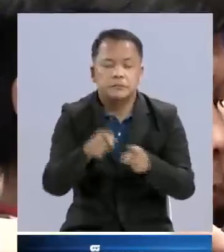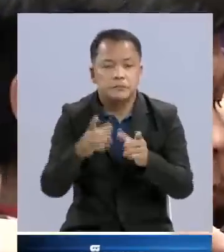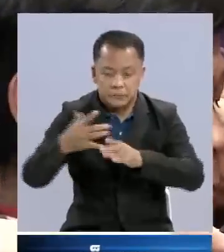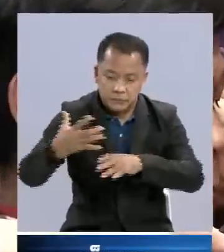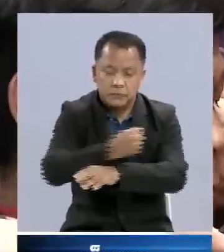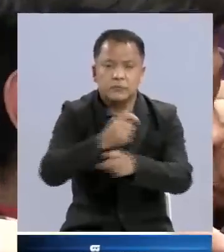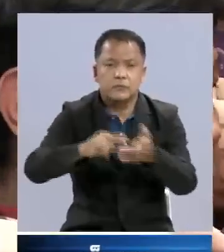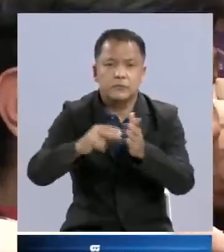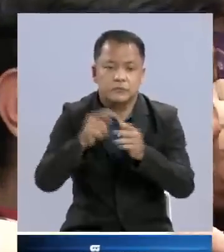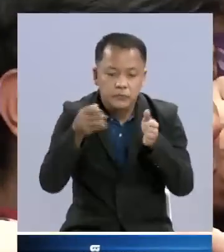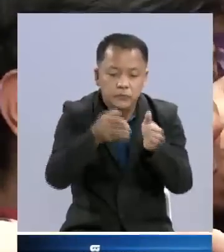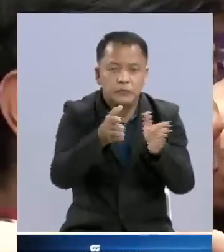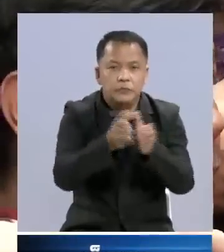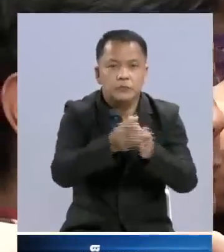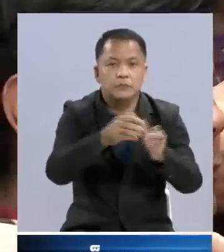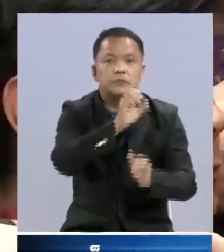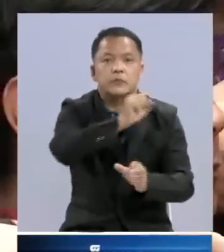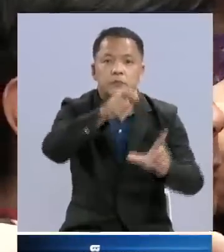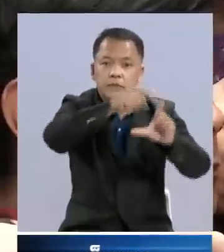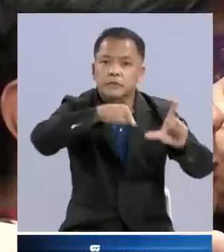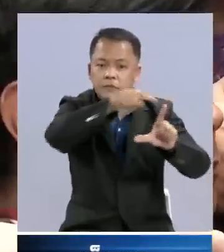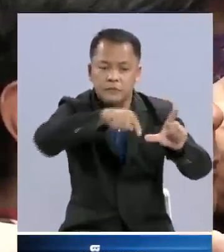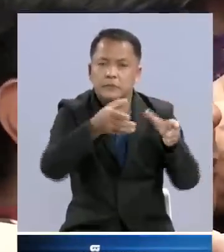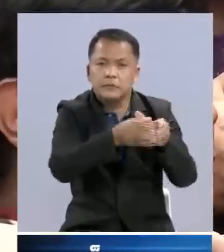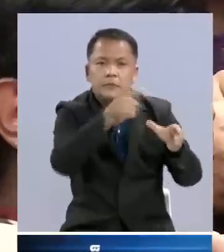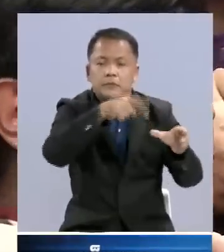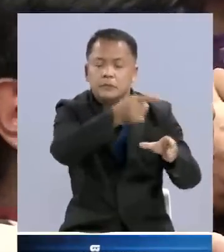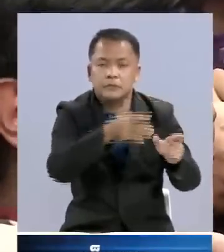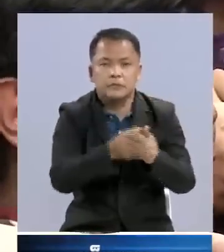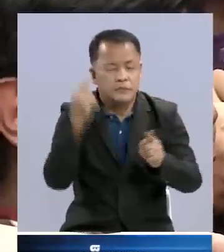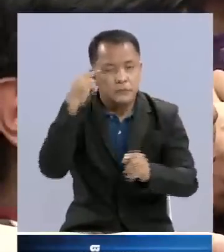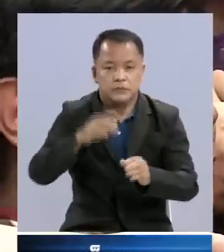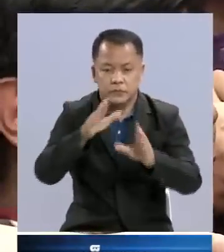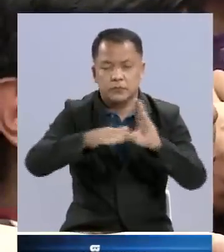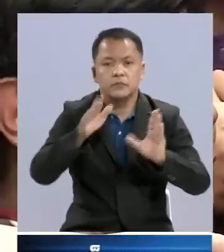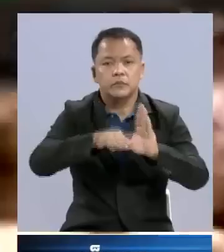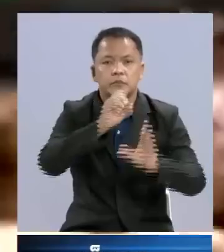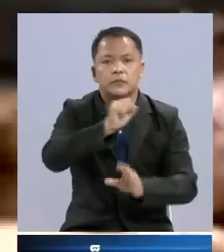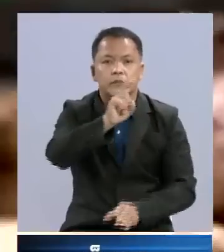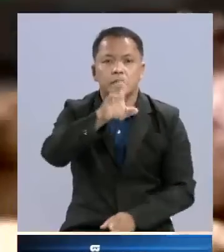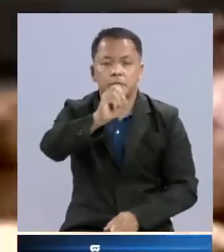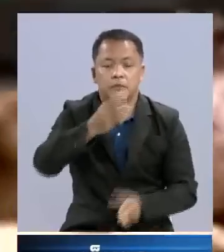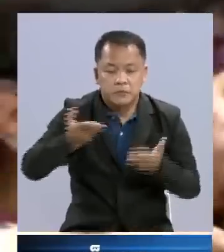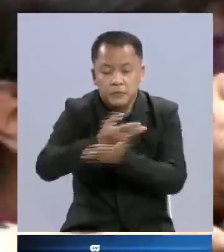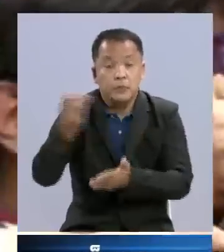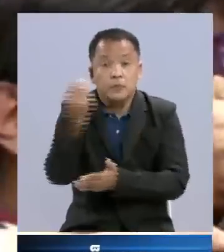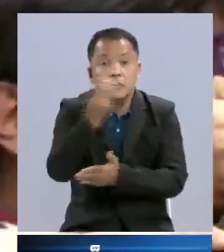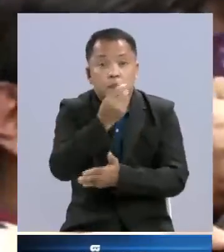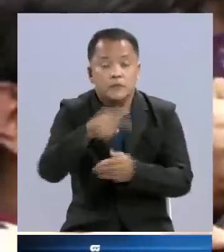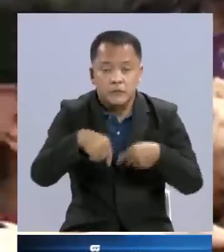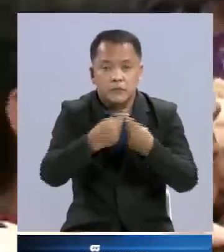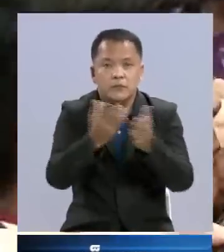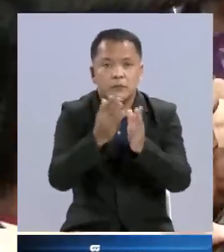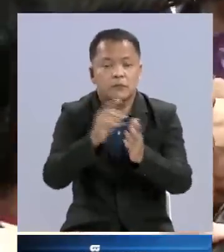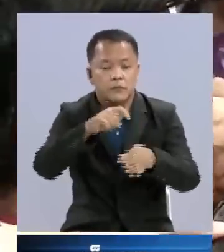การเมืองก็คือไปโฟกัสอยู่ที่เหล่าบรรดาว่าที่ส.ส.ก้าวไกลอีกอ่ะที่เขาอ่ะมีเสียง152แต่ถ้าเกิดเนี่ยพิจารณาเร็วขึ้นแล้วมันส่งผลท